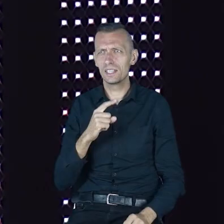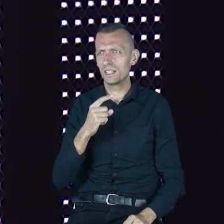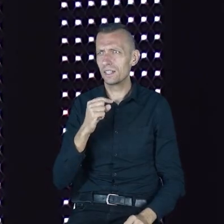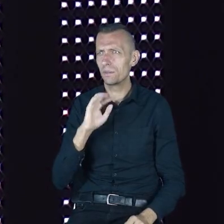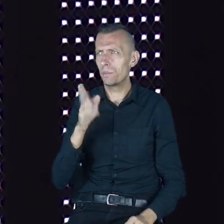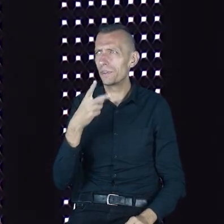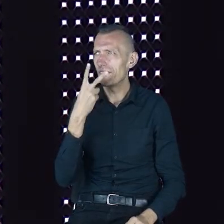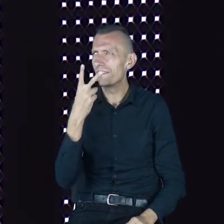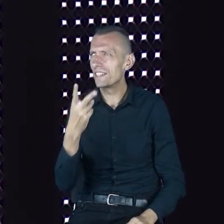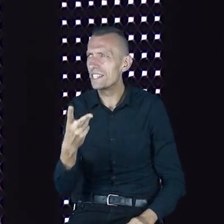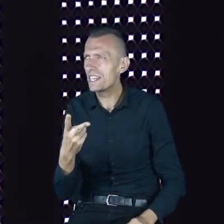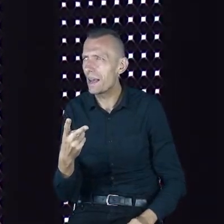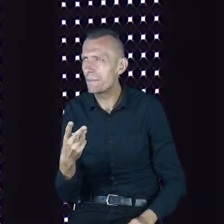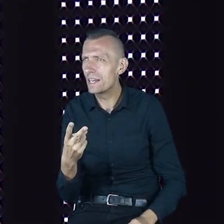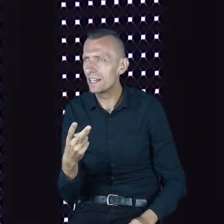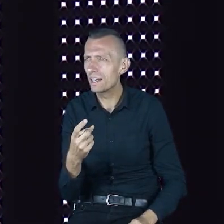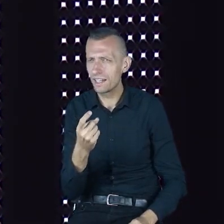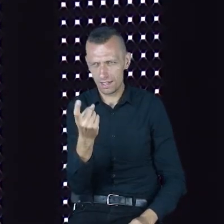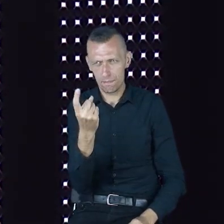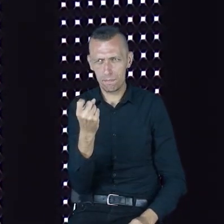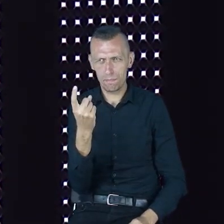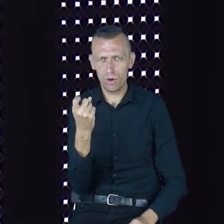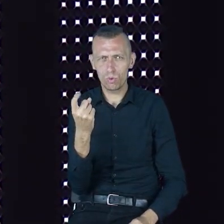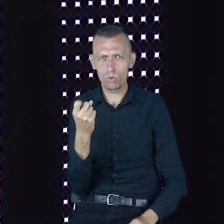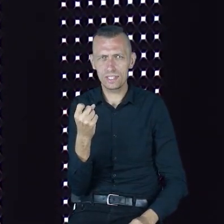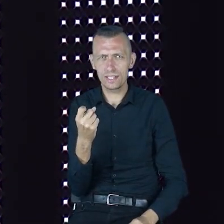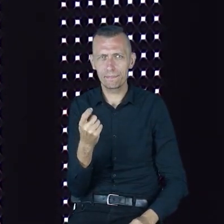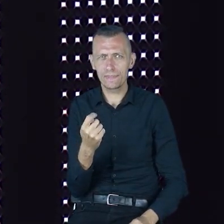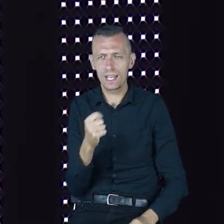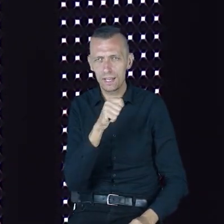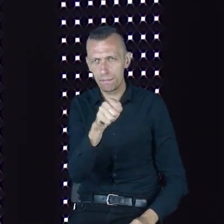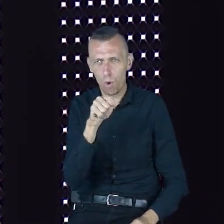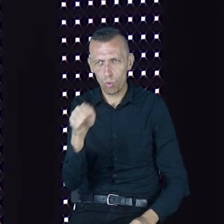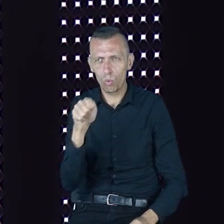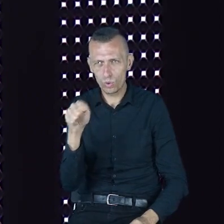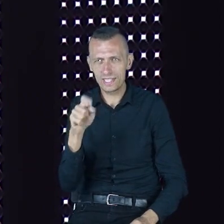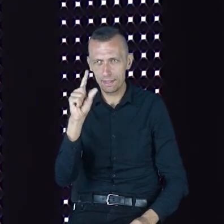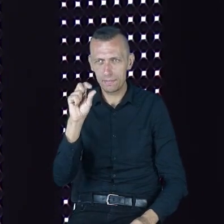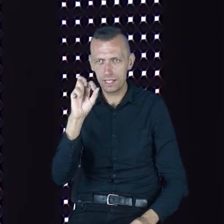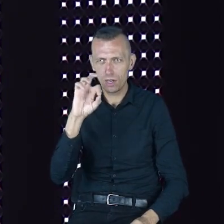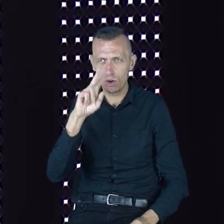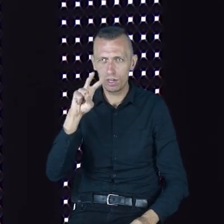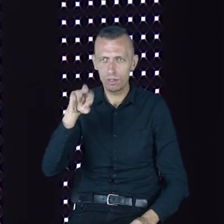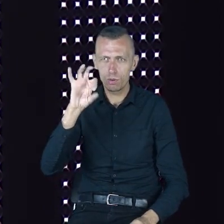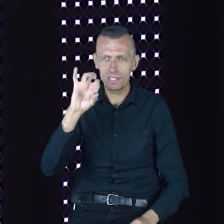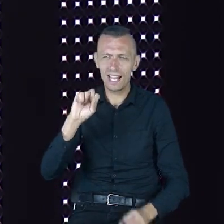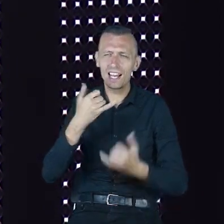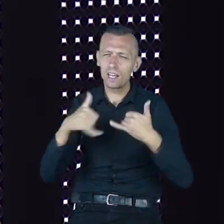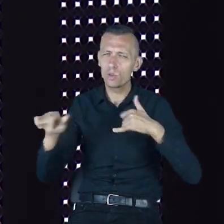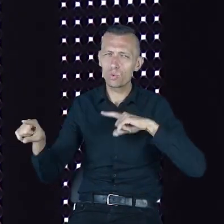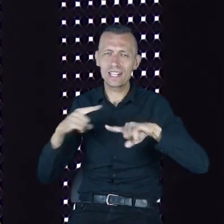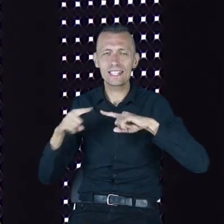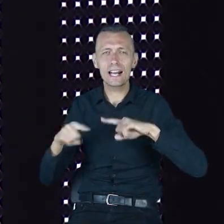Zwodniczych pokus nie zobaczymy, gdy oddalamy się od Boga, bo brniemy w mroku. Dopiero w